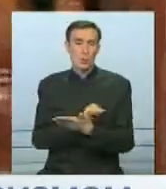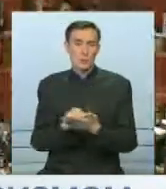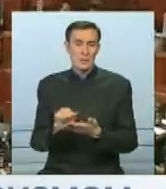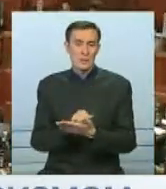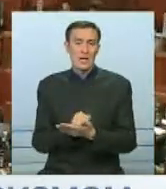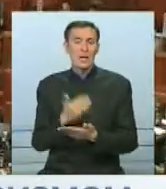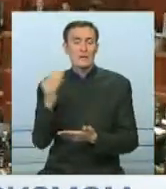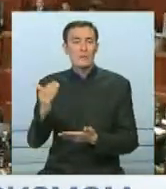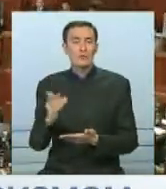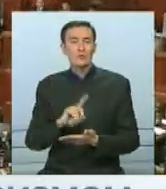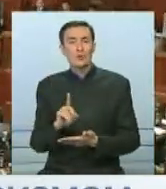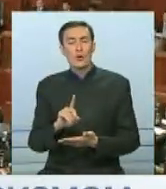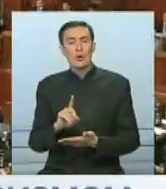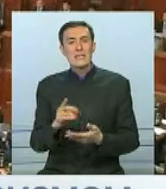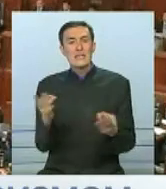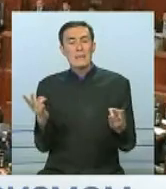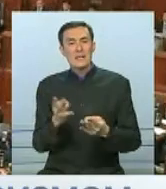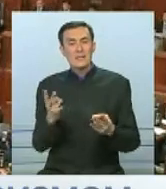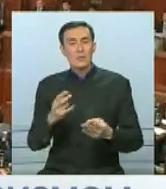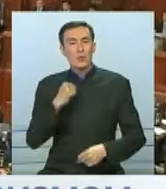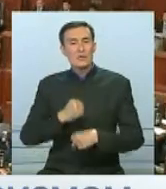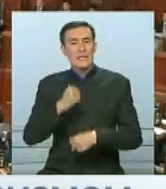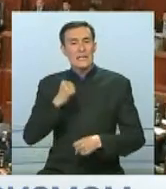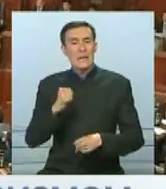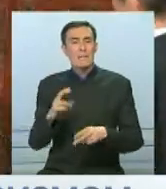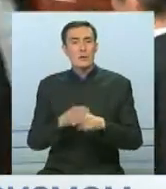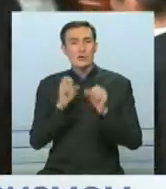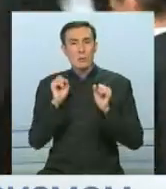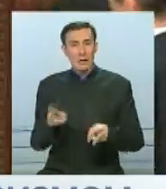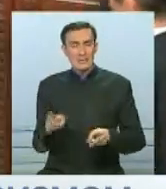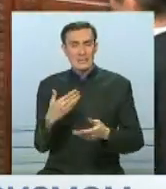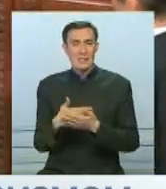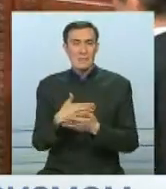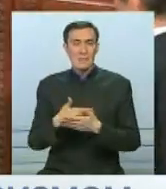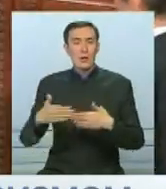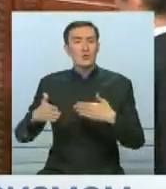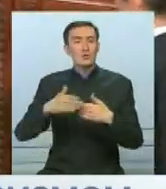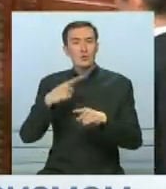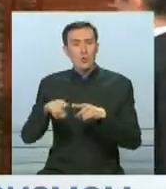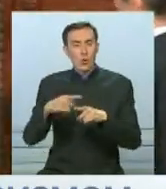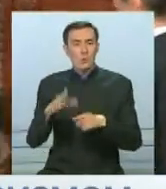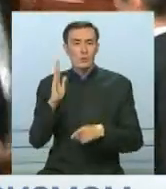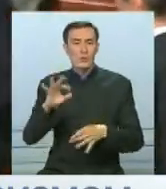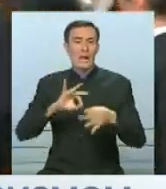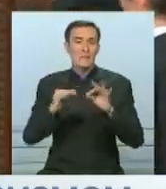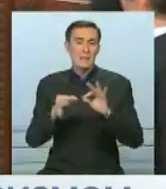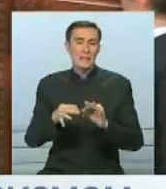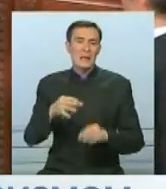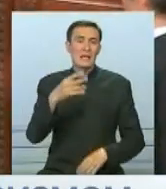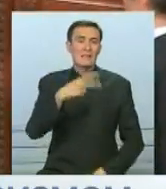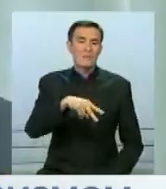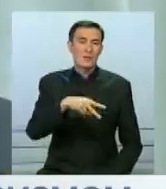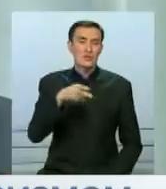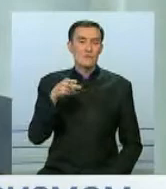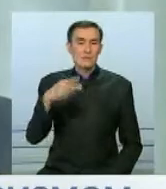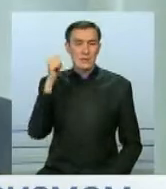Его сторонники уверяют, что он нужен для усиления безопасности, в частности, в преддверии Олимпиады 2020 в Токио.